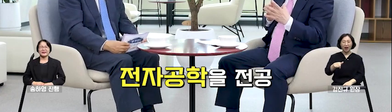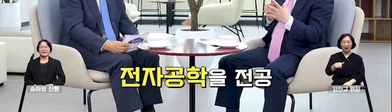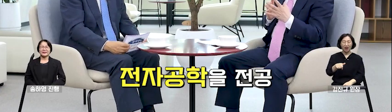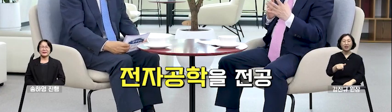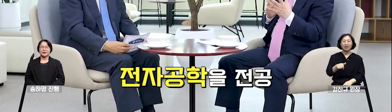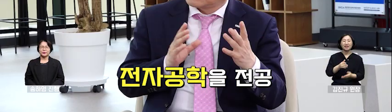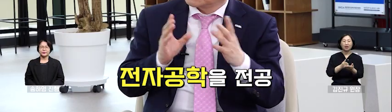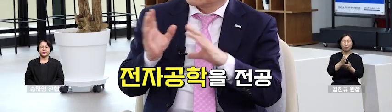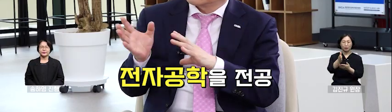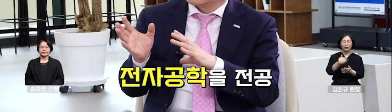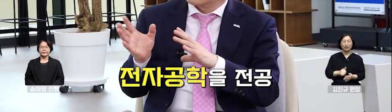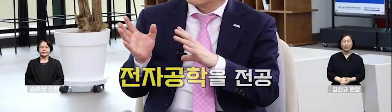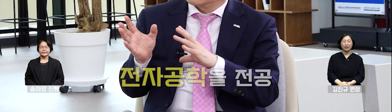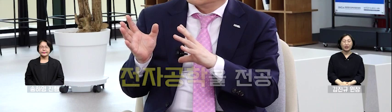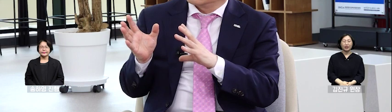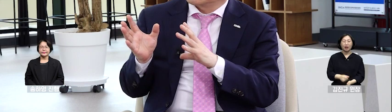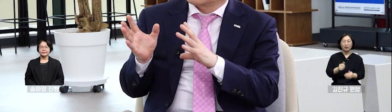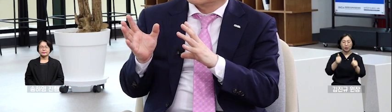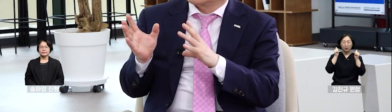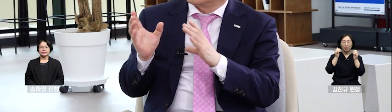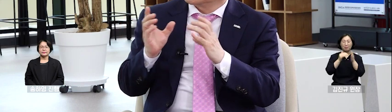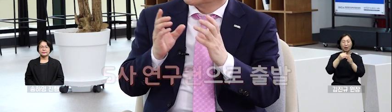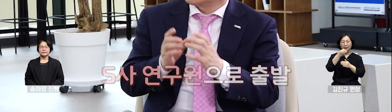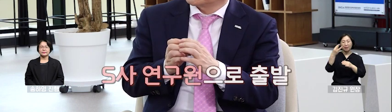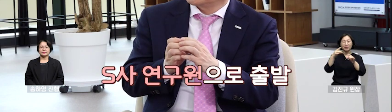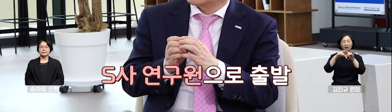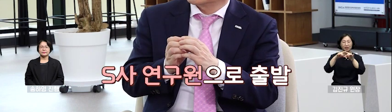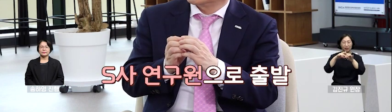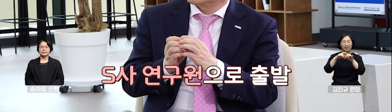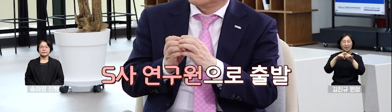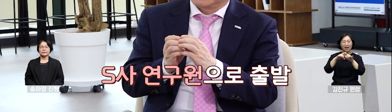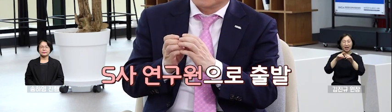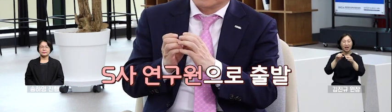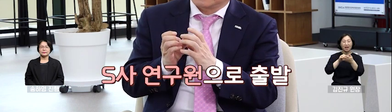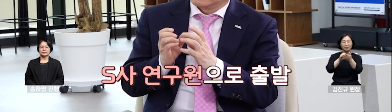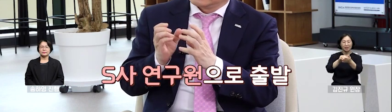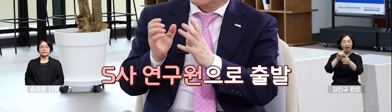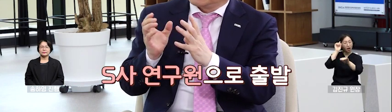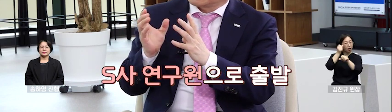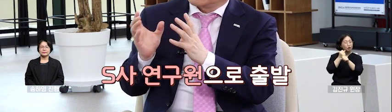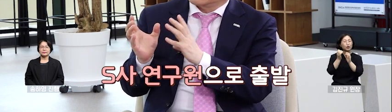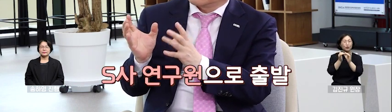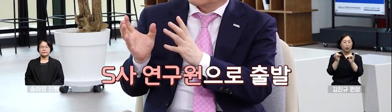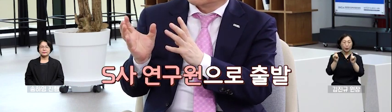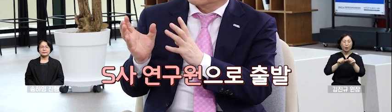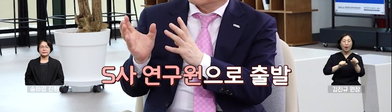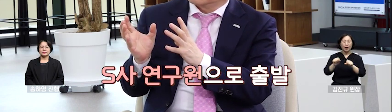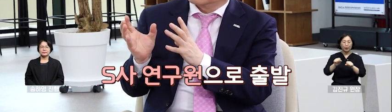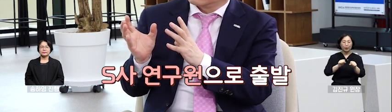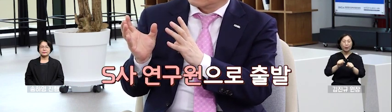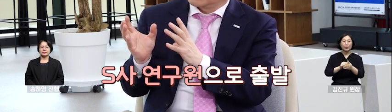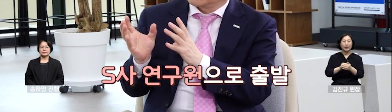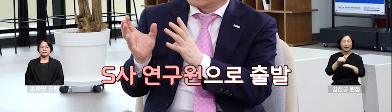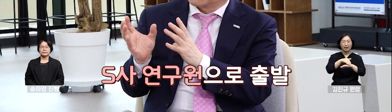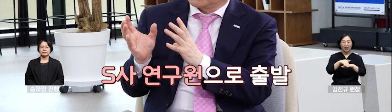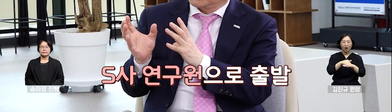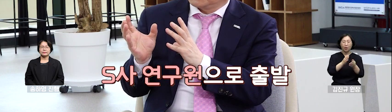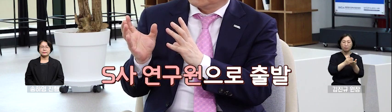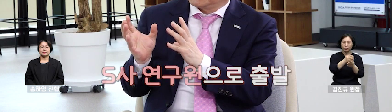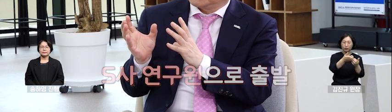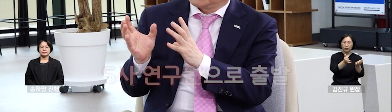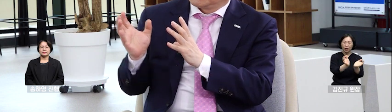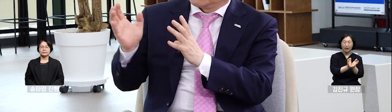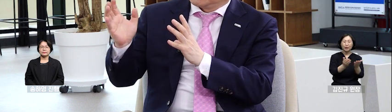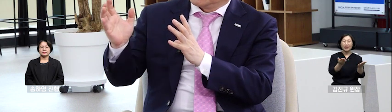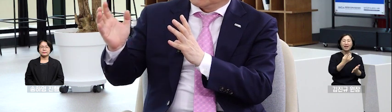캐서 삼성전자의 입찰에서 연구원으로 출발해서 이제 뭐 전략기획 서 에 도 있었고